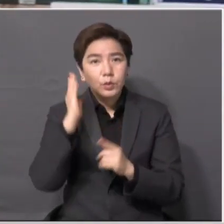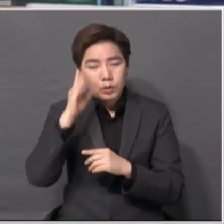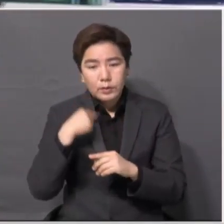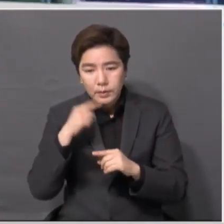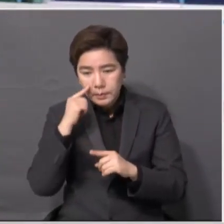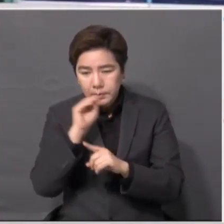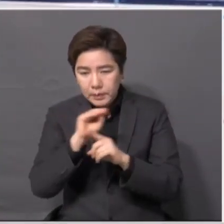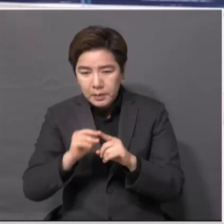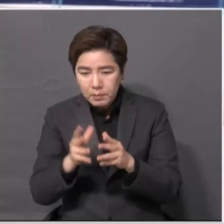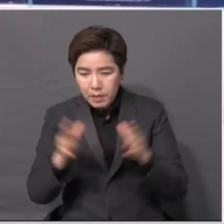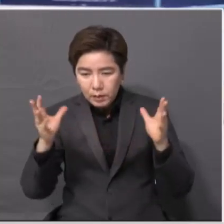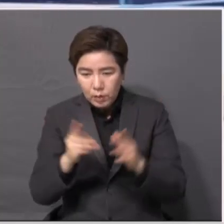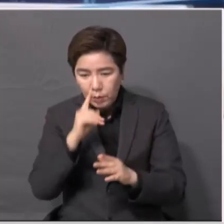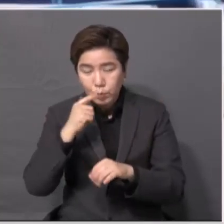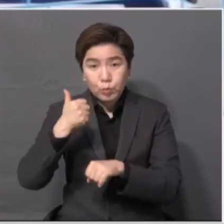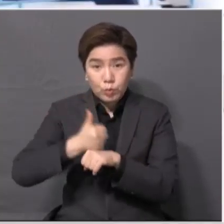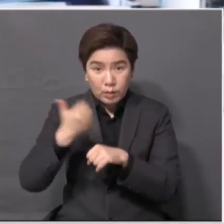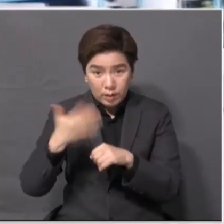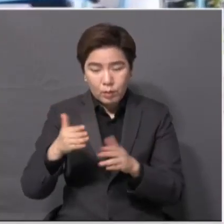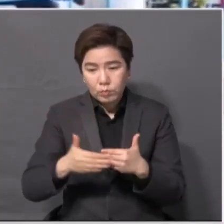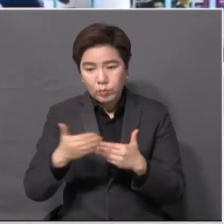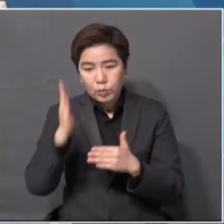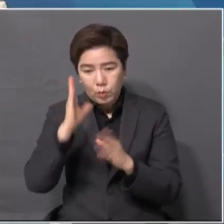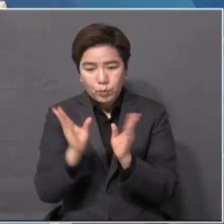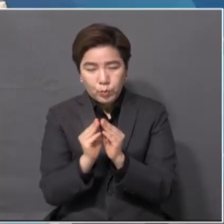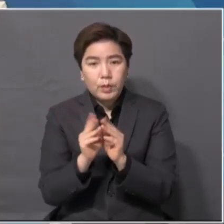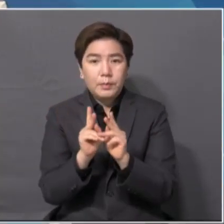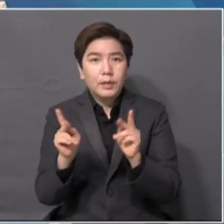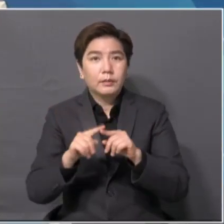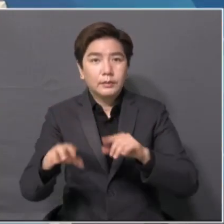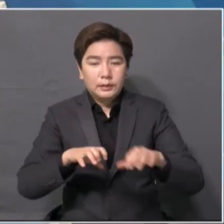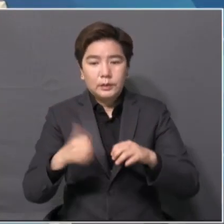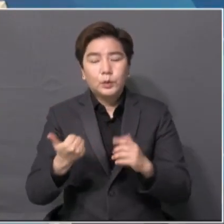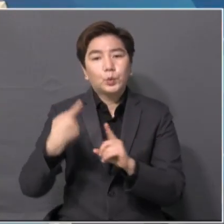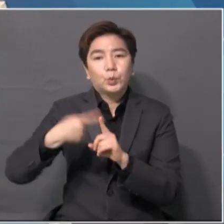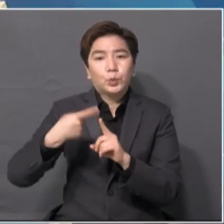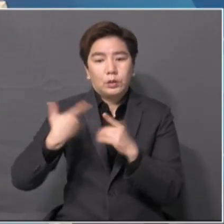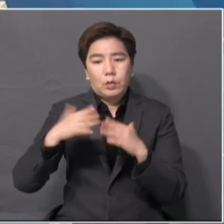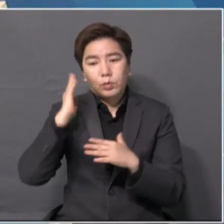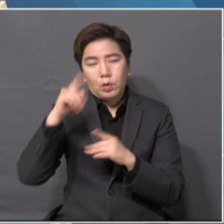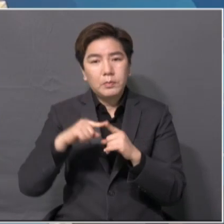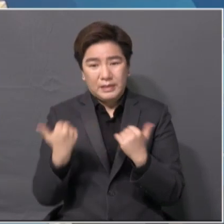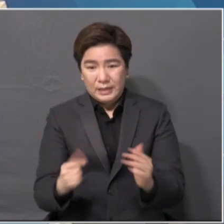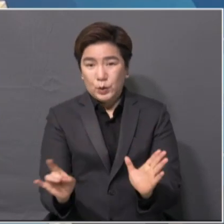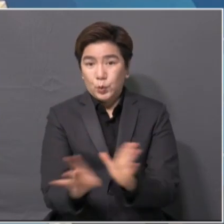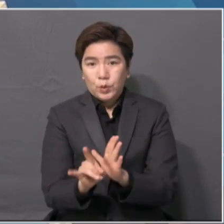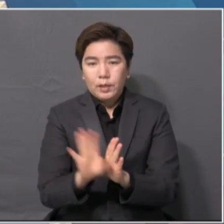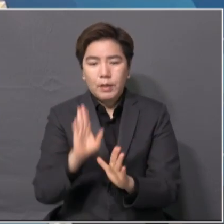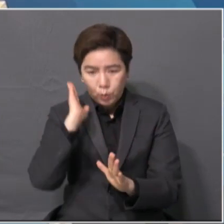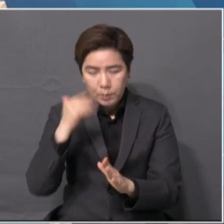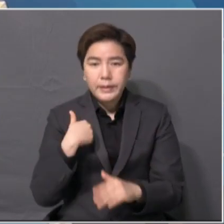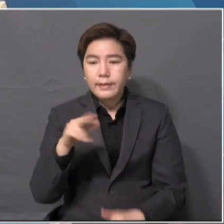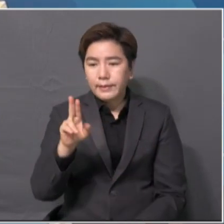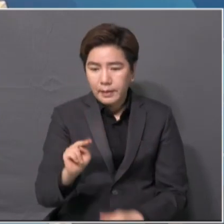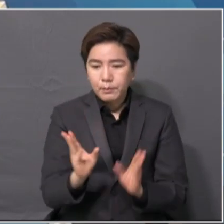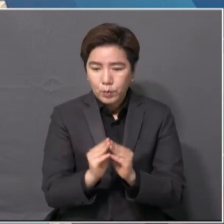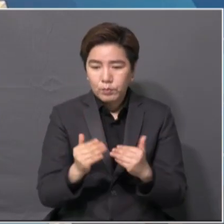ำหนดสัตวนองค์ประชุมเลือกหัวหน้าพักรวมถึงการประชุมกรรมการบริหารพักชุดรักษาการนี้จะไม่เช็คครงสุดท้ายจะมี